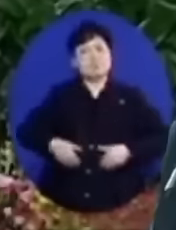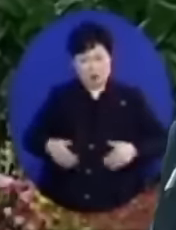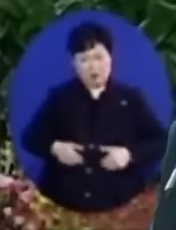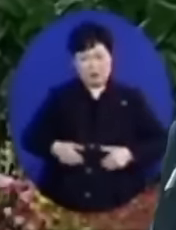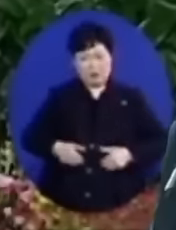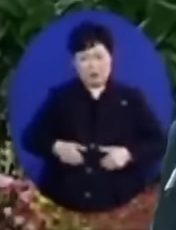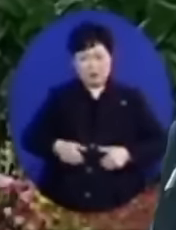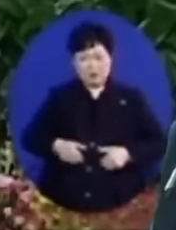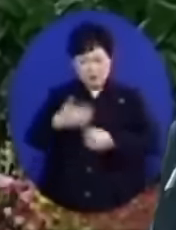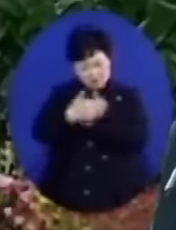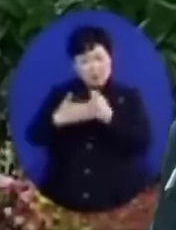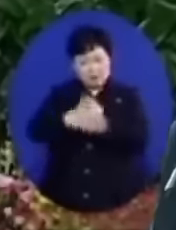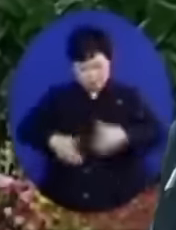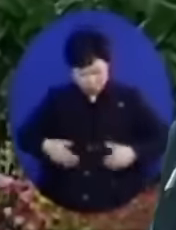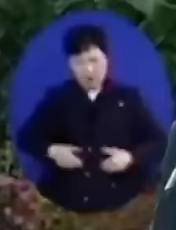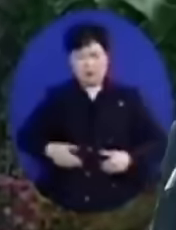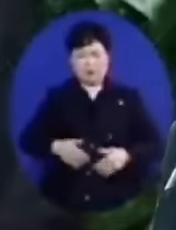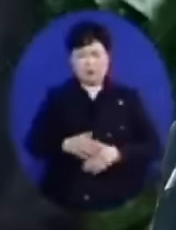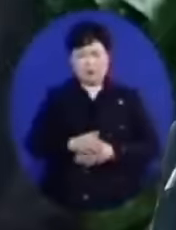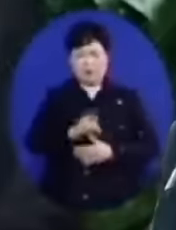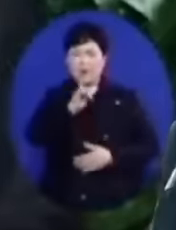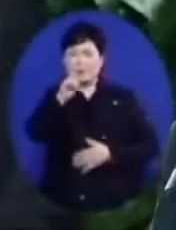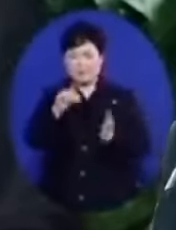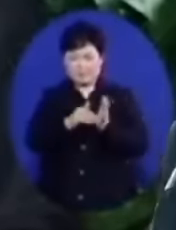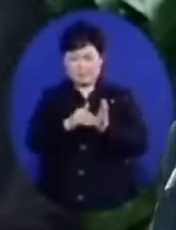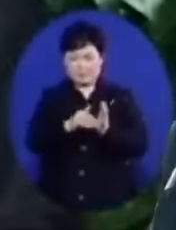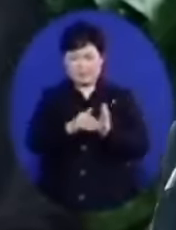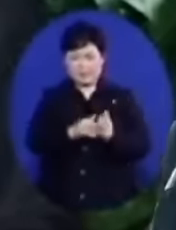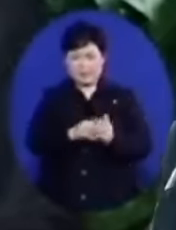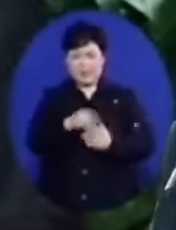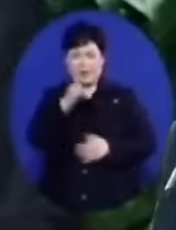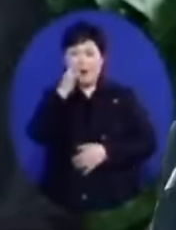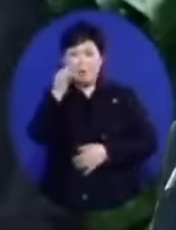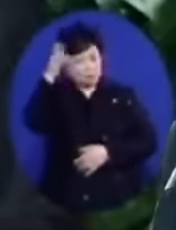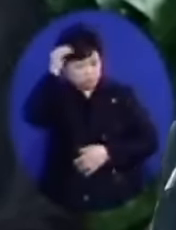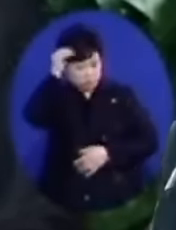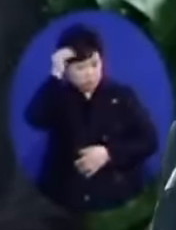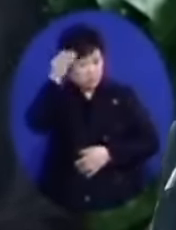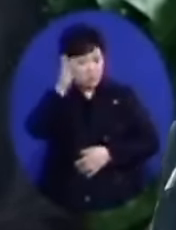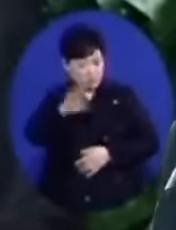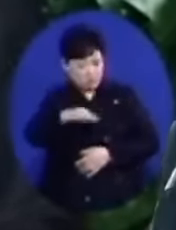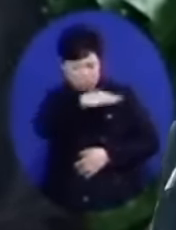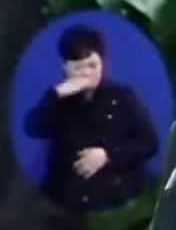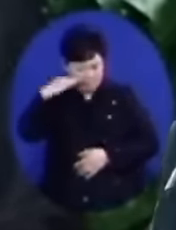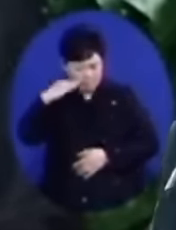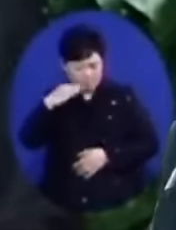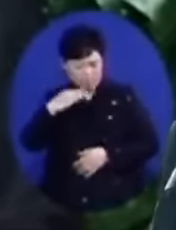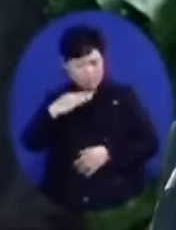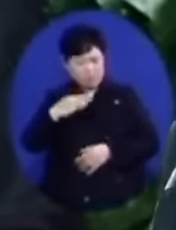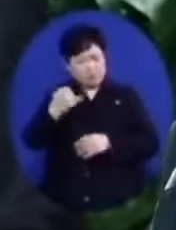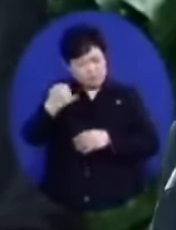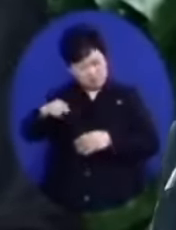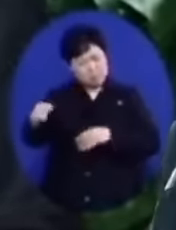하나님 은혜부터 먼저 받아야 된다. 그 어머니는 무식하지만 올바르게 판단했습니다.